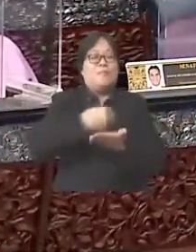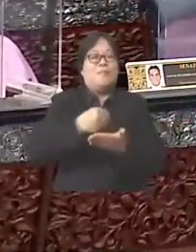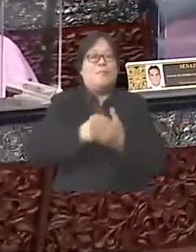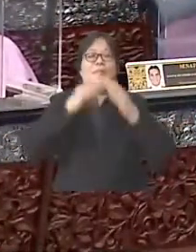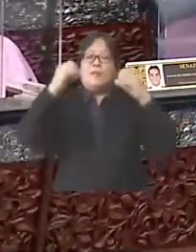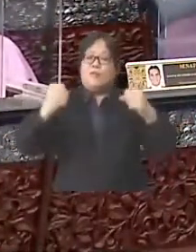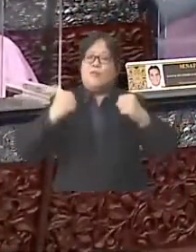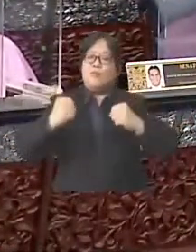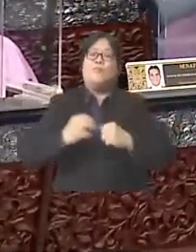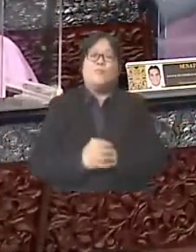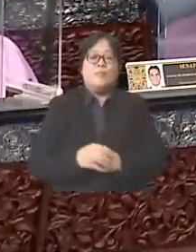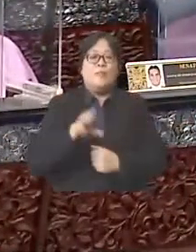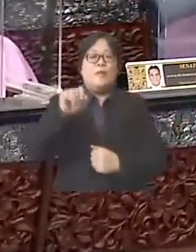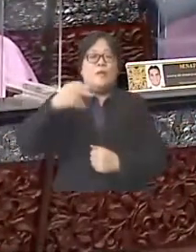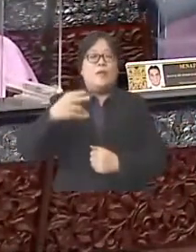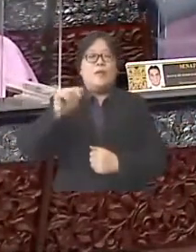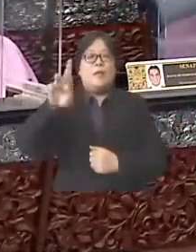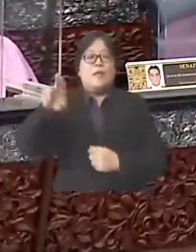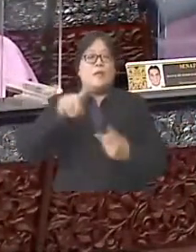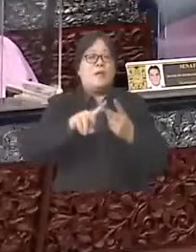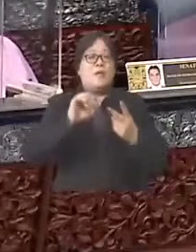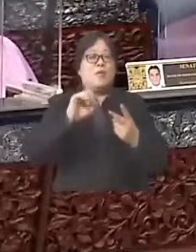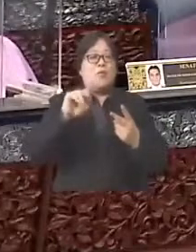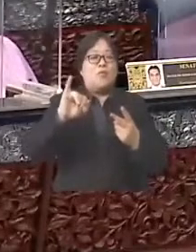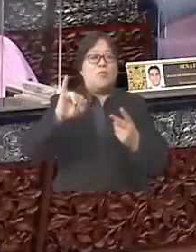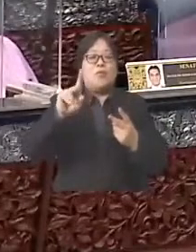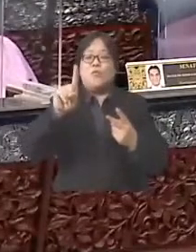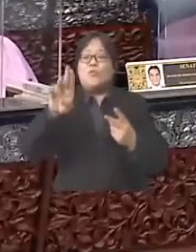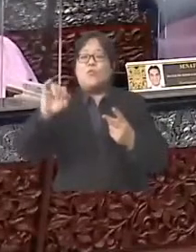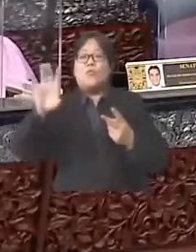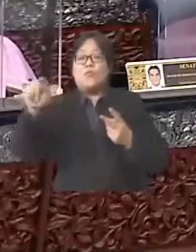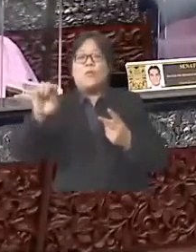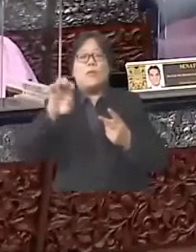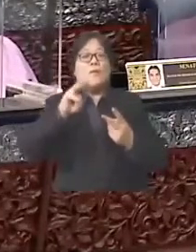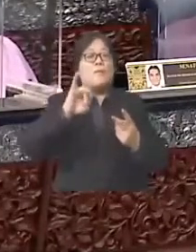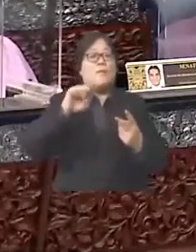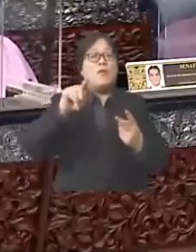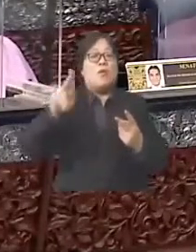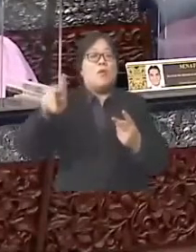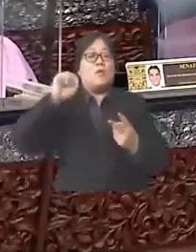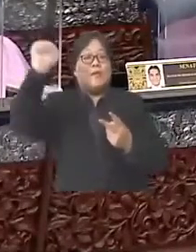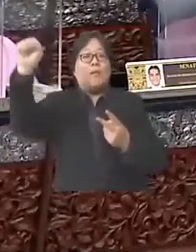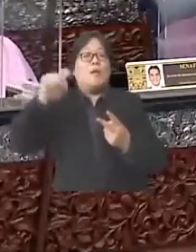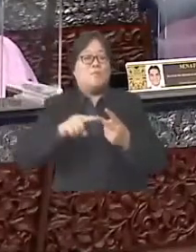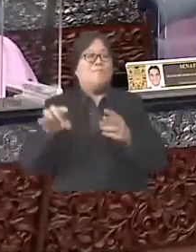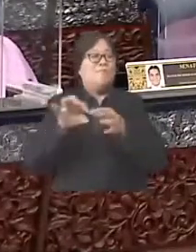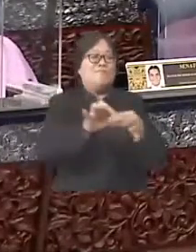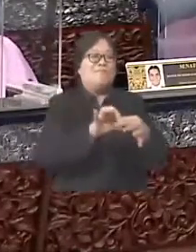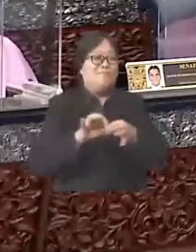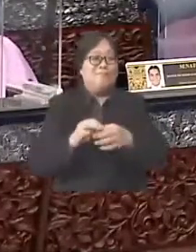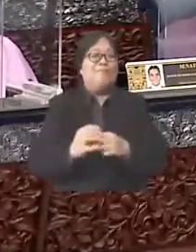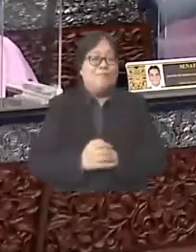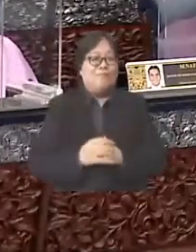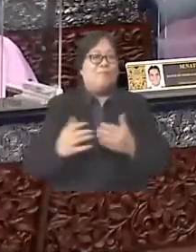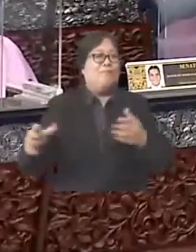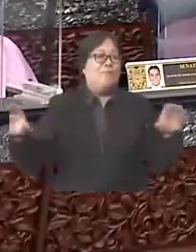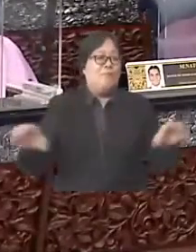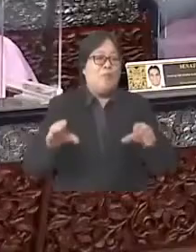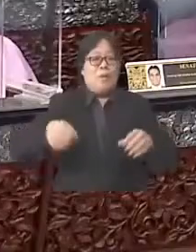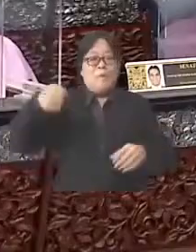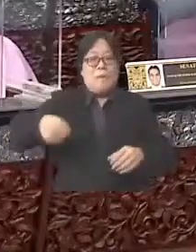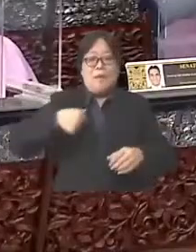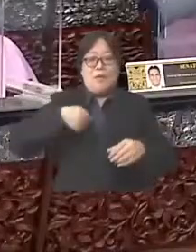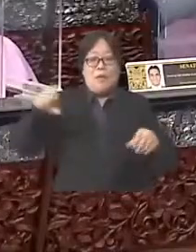mereka secara kemampuan eh dan suku-suku kaum Dusun winoko di Sabah telah bekerja sama untuk menghasilkan